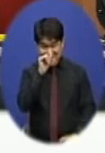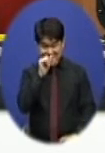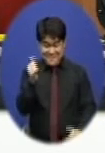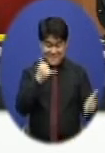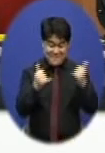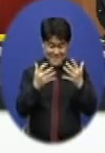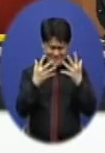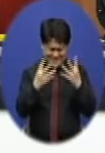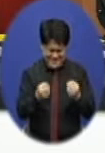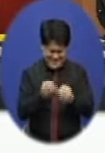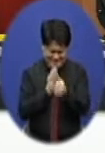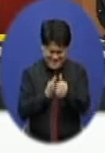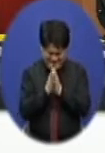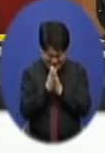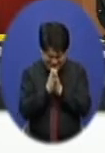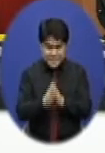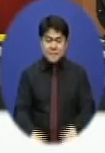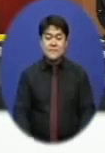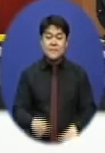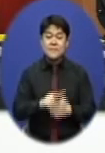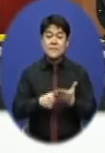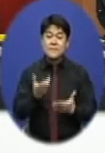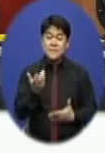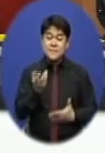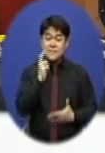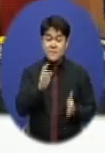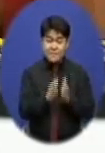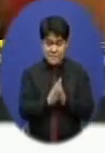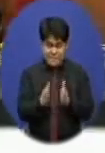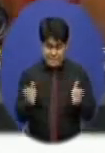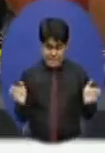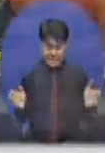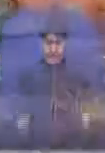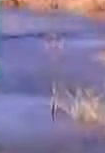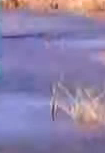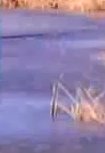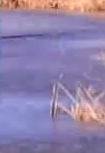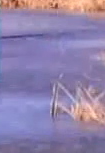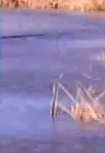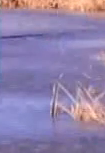점수 네. 고대하겠습니다. 자, 가슴 아프게 음악 주세요! 주세요.